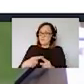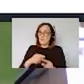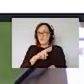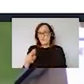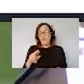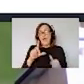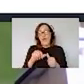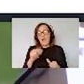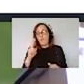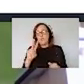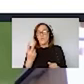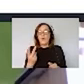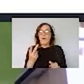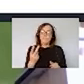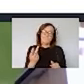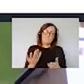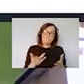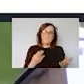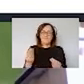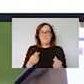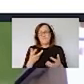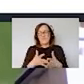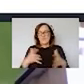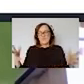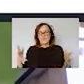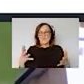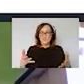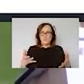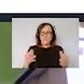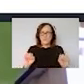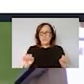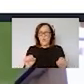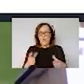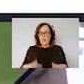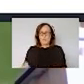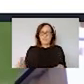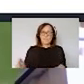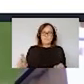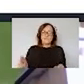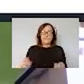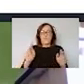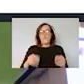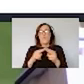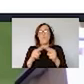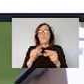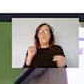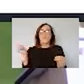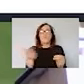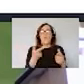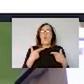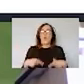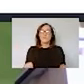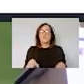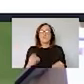drugiej strony może generować na początku dość sporo działania z mojej strony, czyli musiałabym się umówić na przykład z osobami,